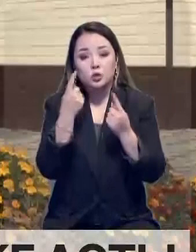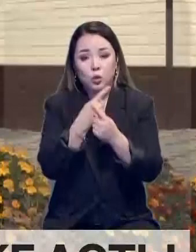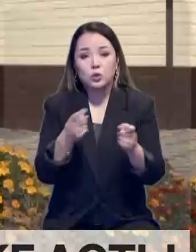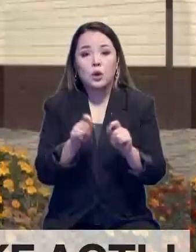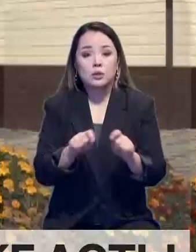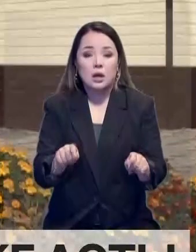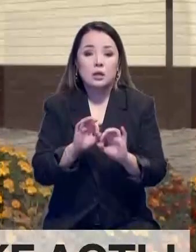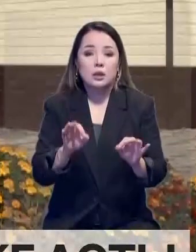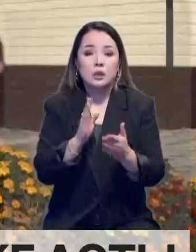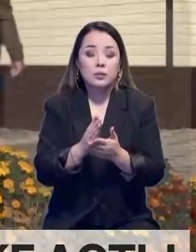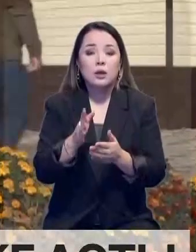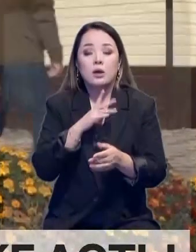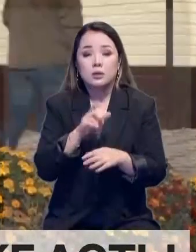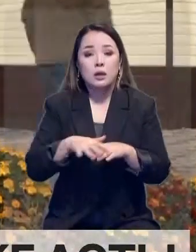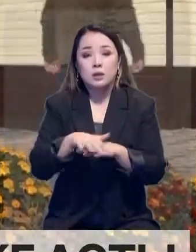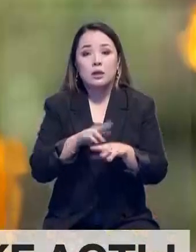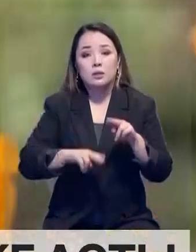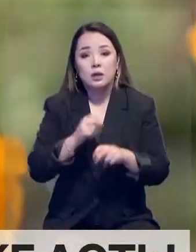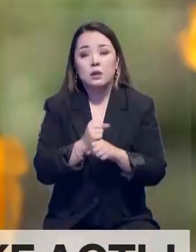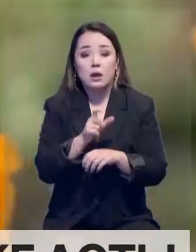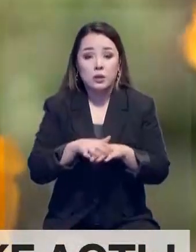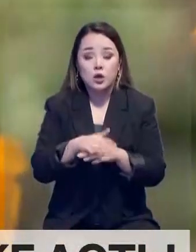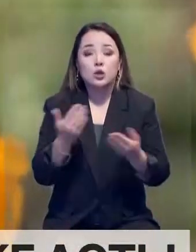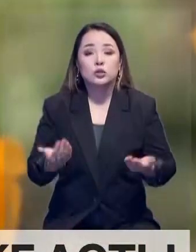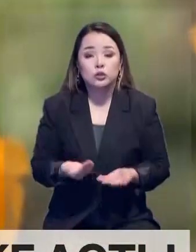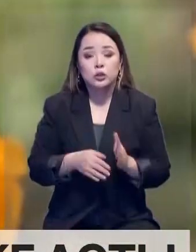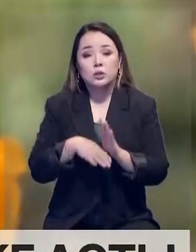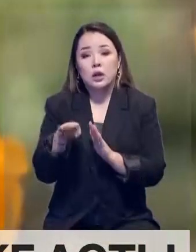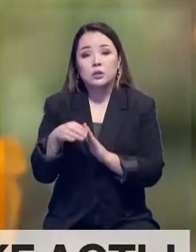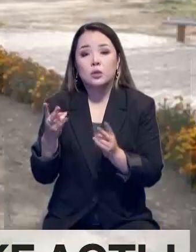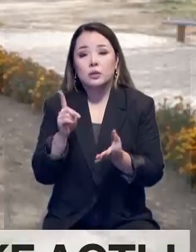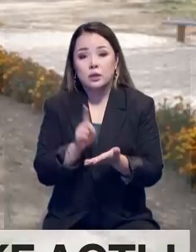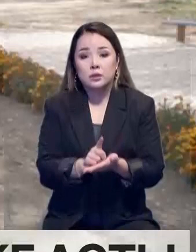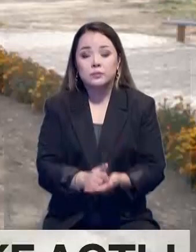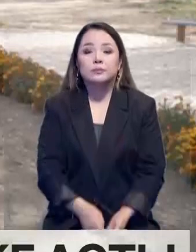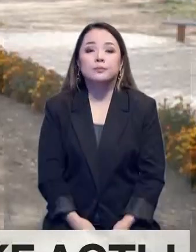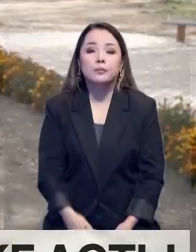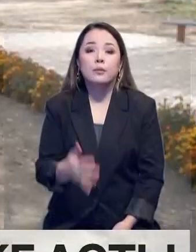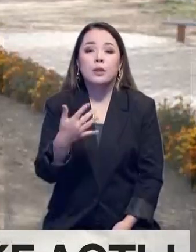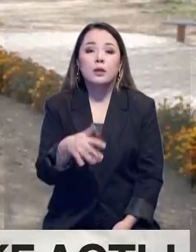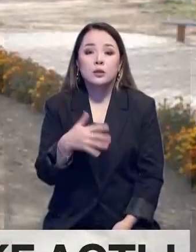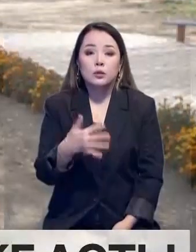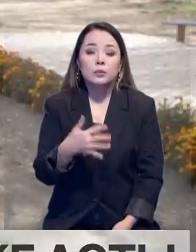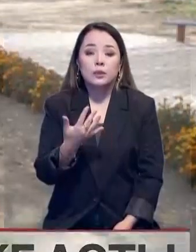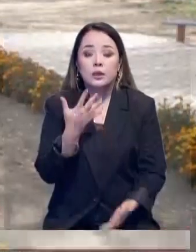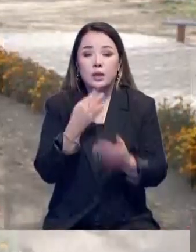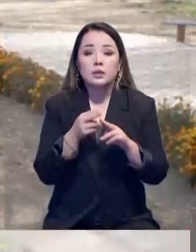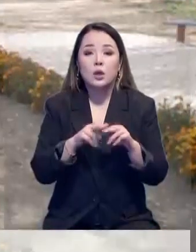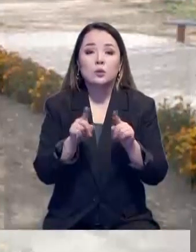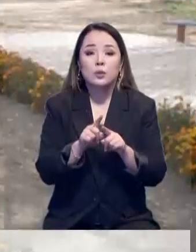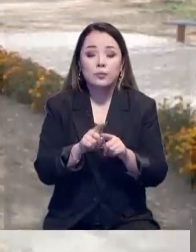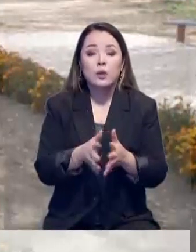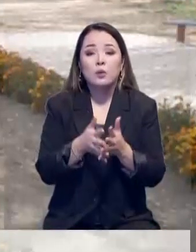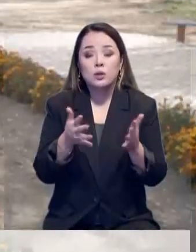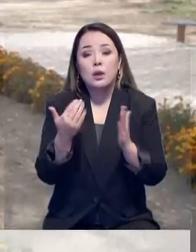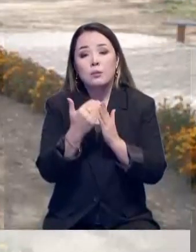жолдауында айтылды. Алдамаған ел құрамыз десек, халықтың тұрмысы да жақсаруы тиіс. Ауыл ел бесігі бағдарламасы бізге өте бір